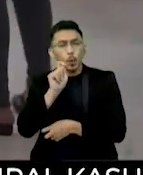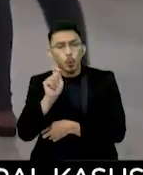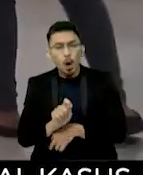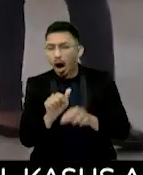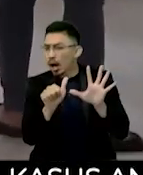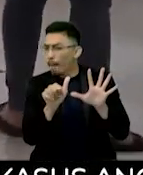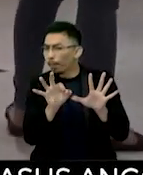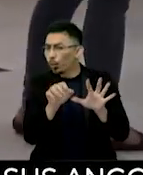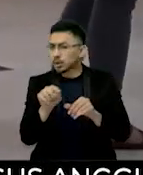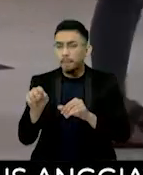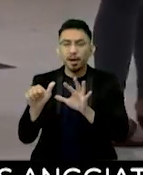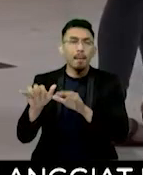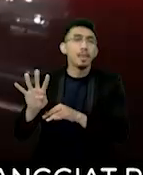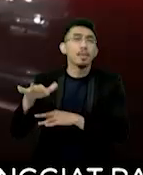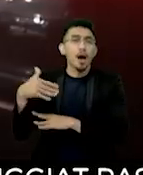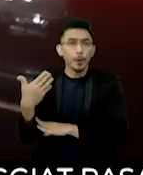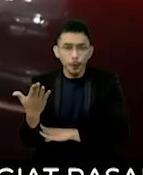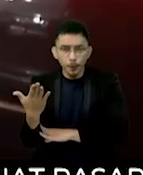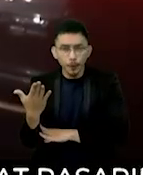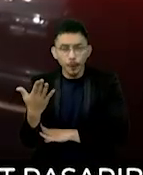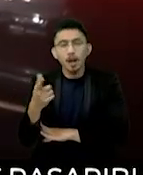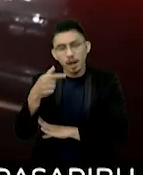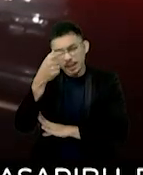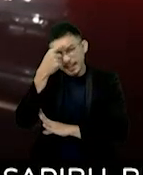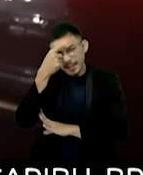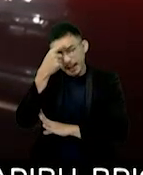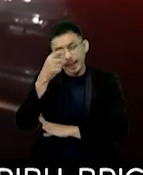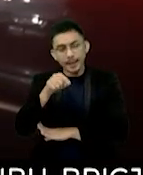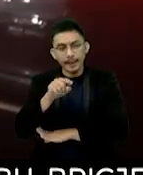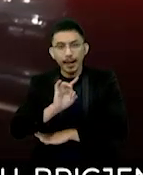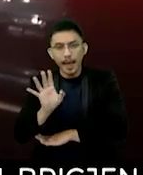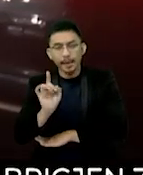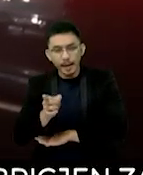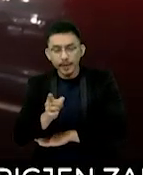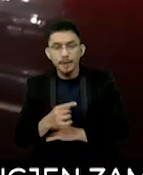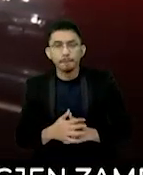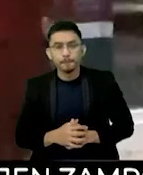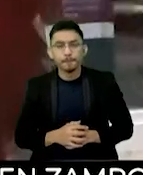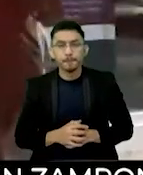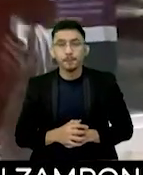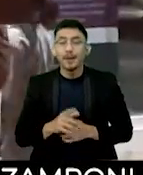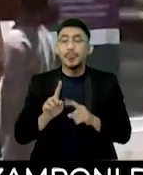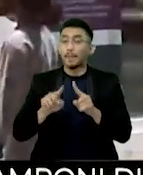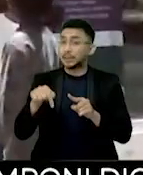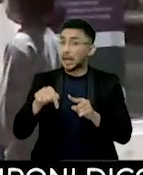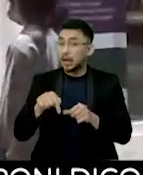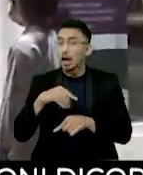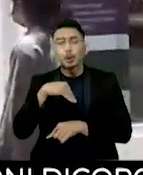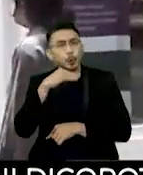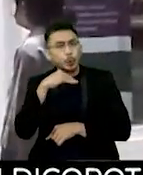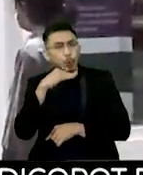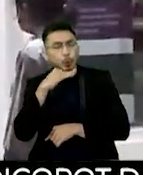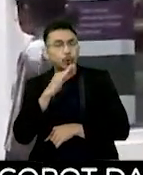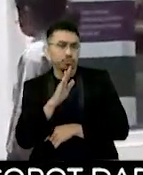memiliki riwayat komorbid. Namun hingga saat ini kami masih menunggu terkait dengan penjelasan lengkap dari Rumah Sakit